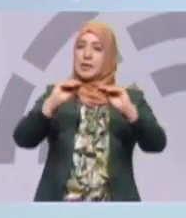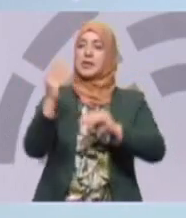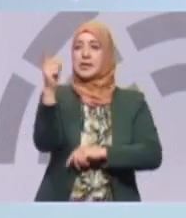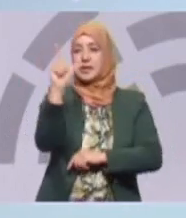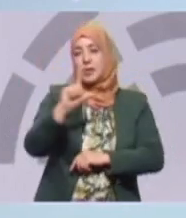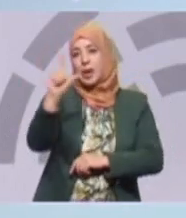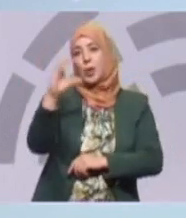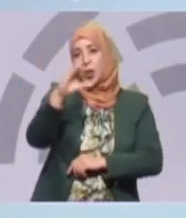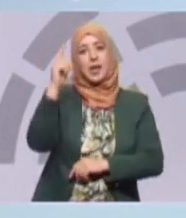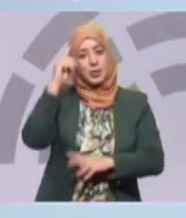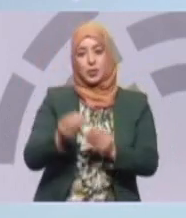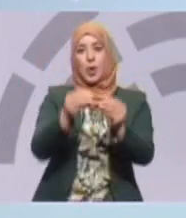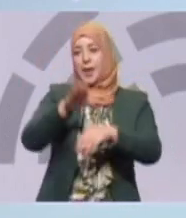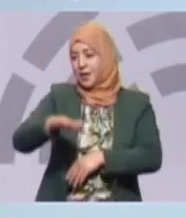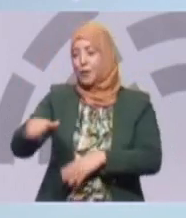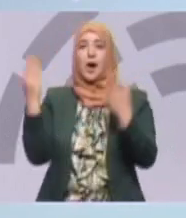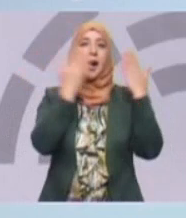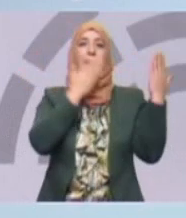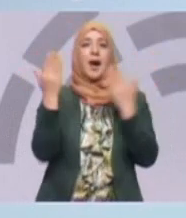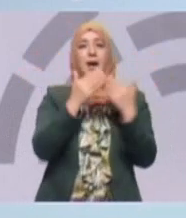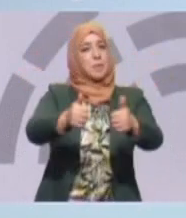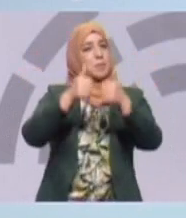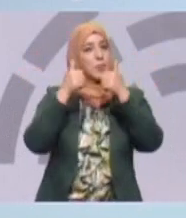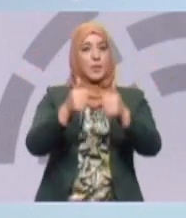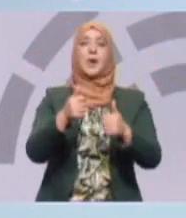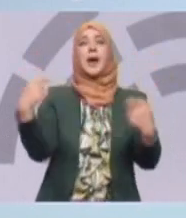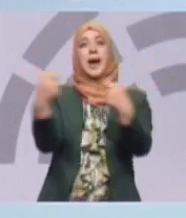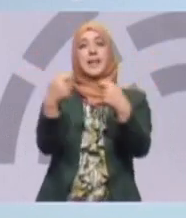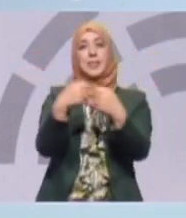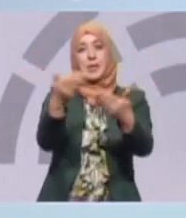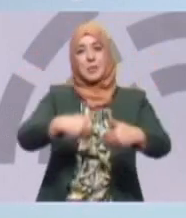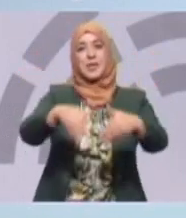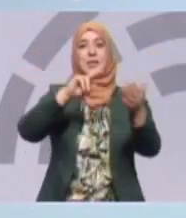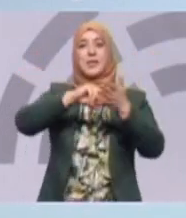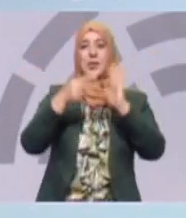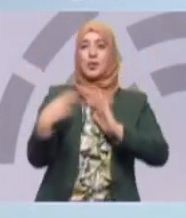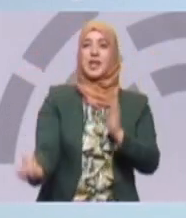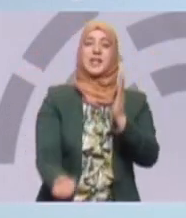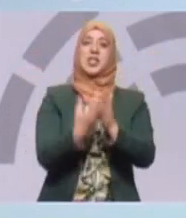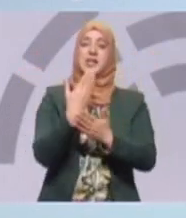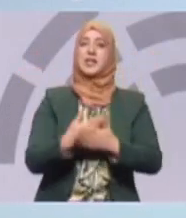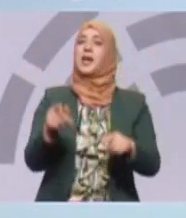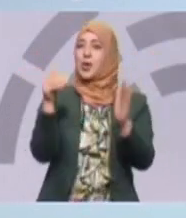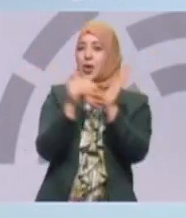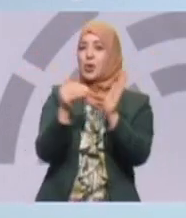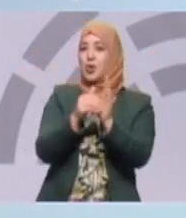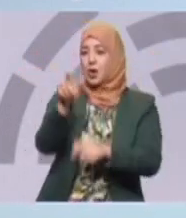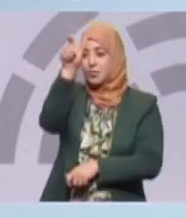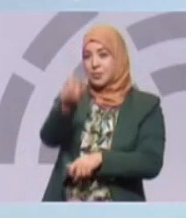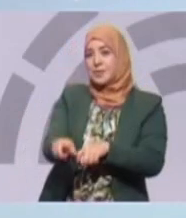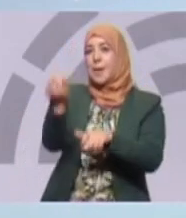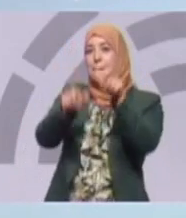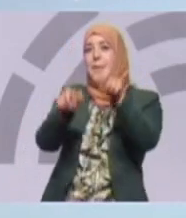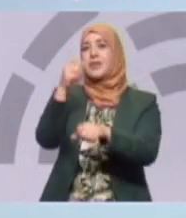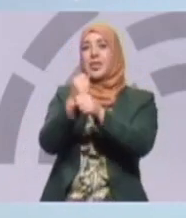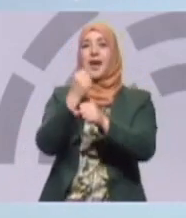التعليميه لضمان حق التلميذ في تعليم عمومي متطور مواكب للتقدم التكنولوجي بالاضافه الى ضمان حق المربي في العمل